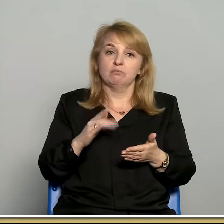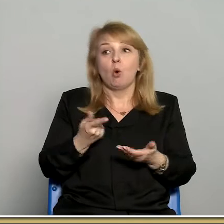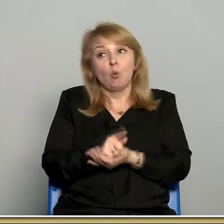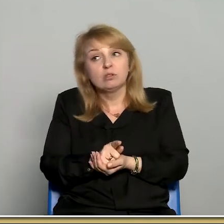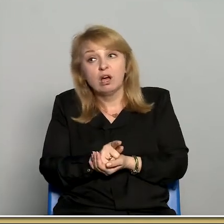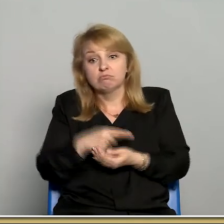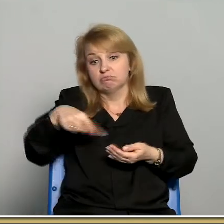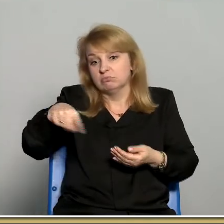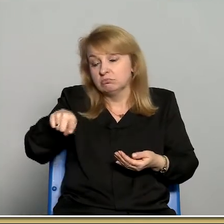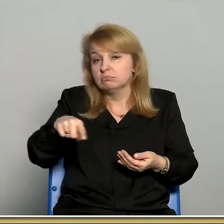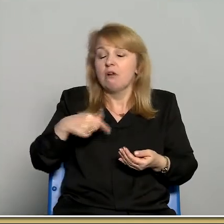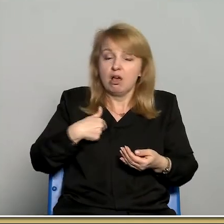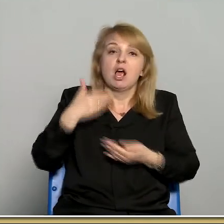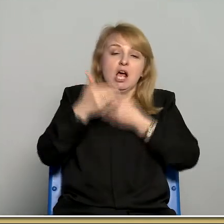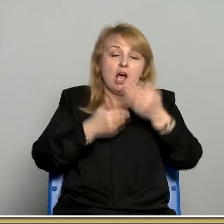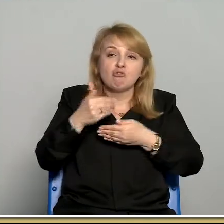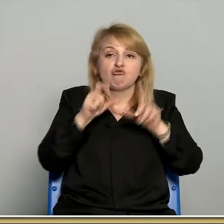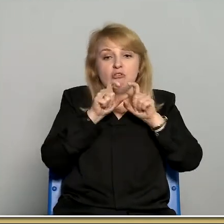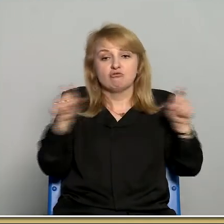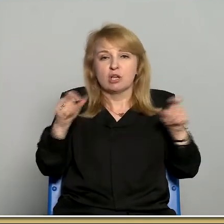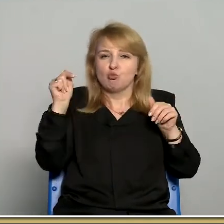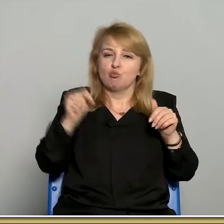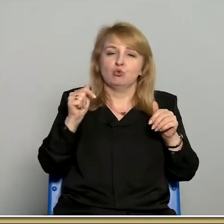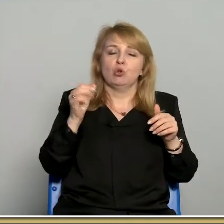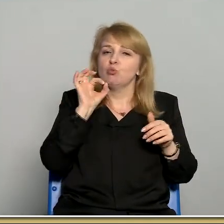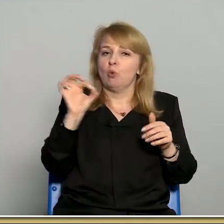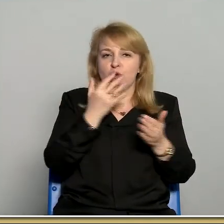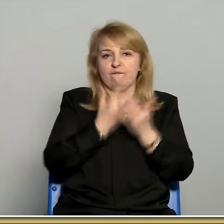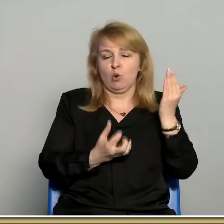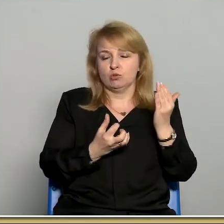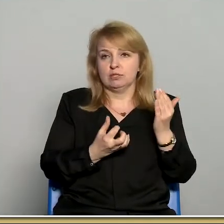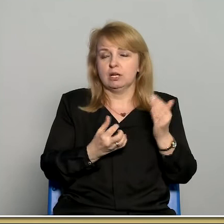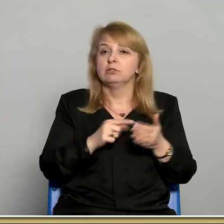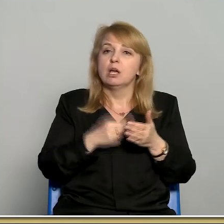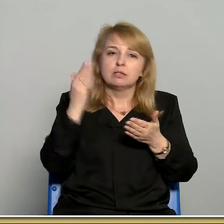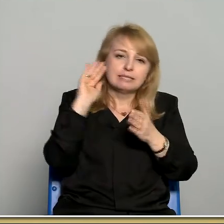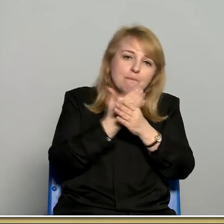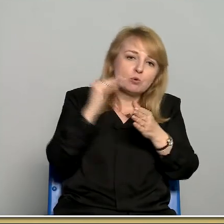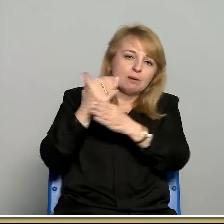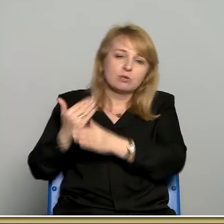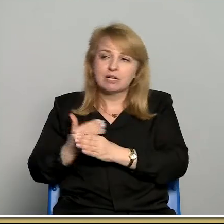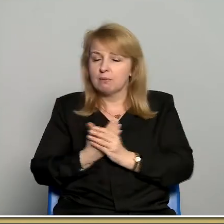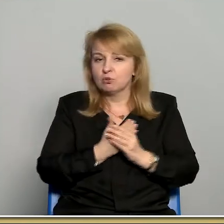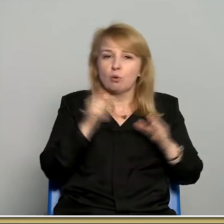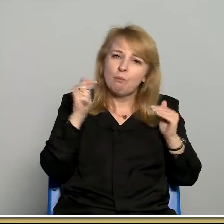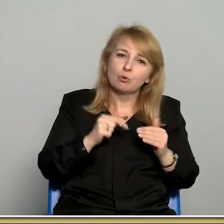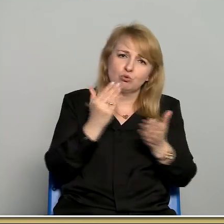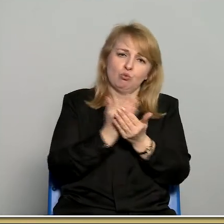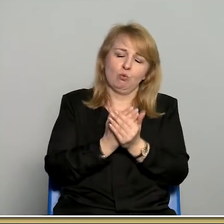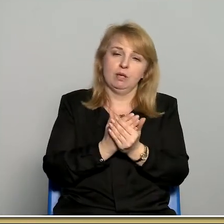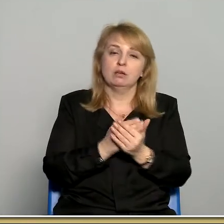powiedzieć. Życzmy sobie, abyśmy ten czas wykorzystali maksymalnie i optymalnie z korzyścią dla naszych mieszkańców, bo prawdopodobnie